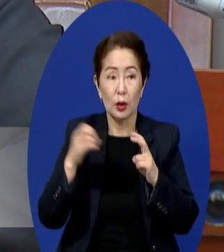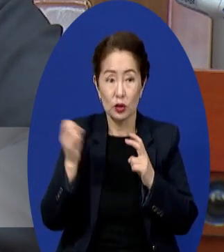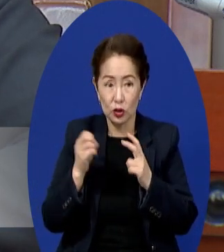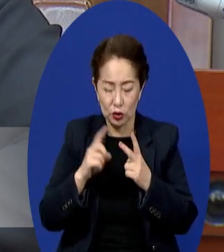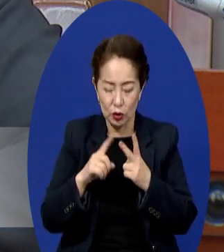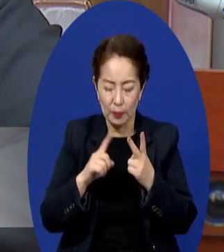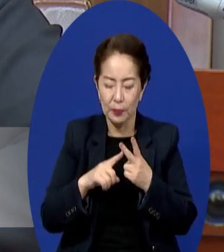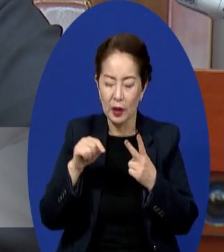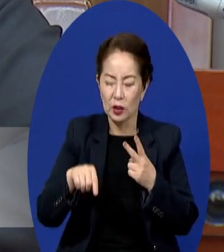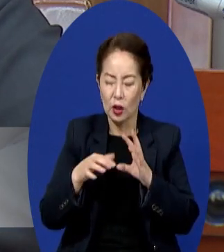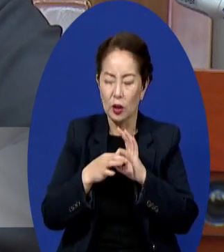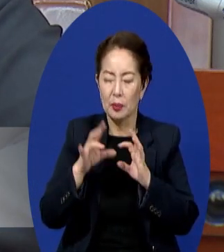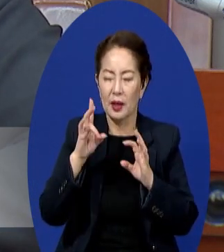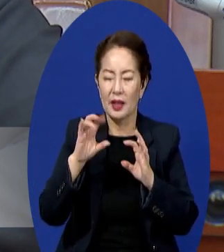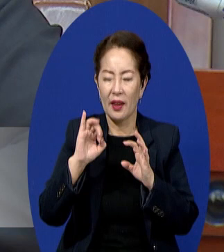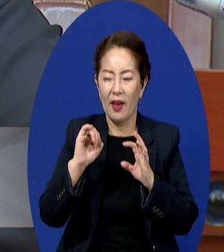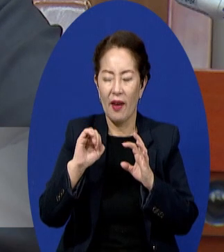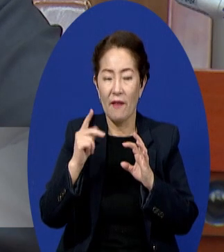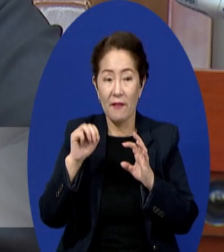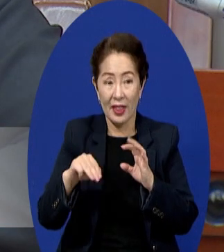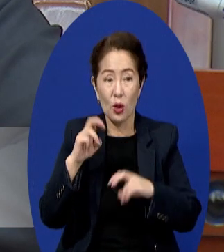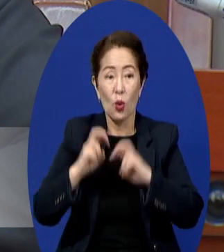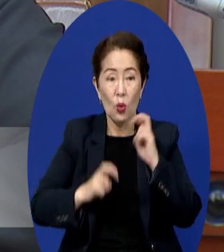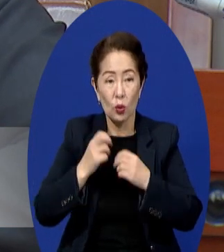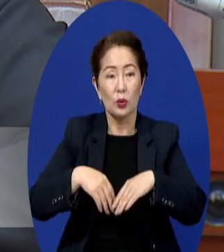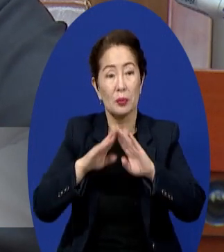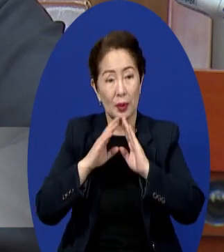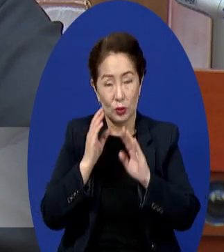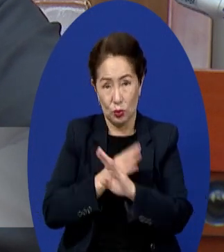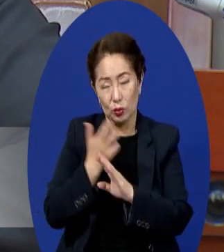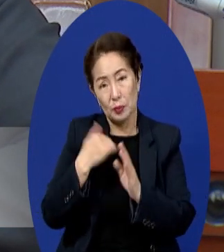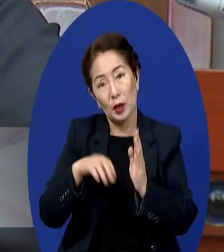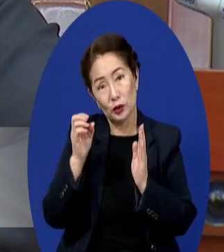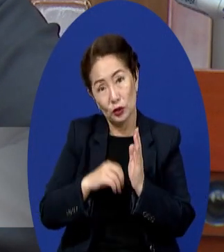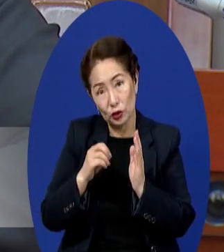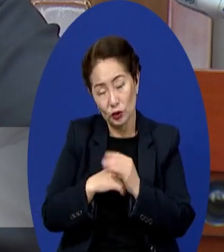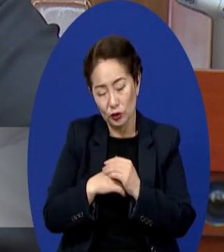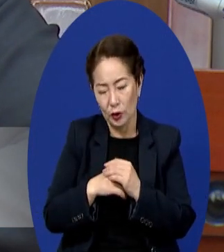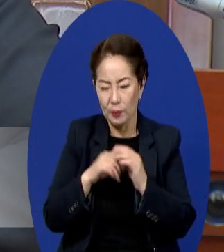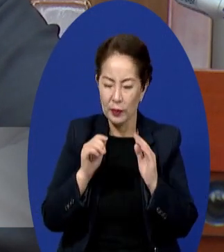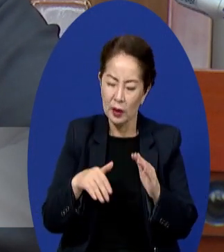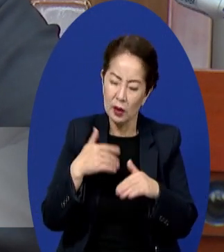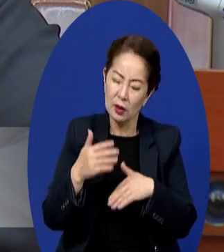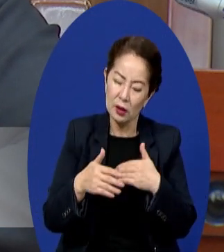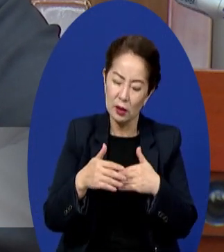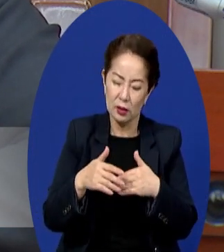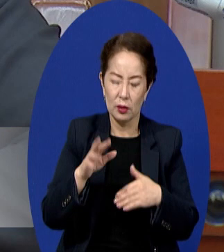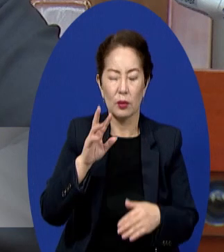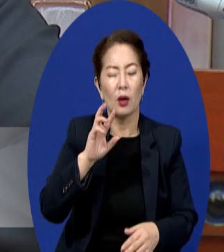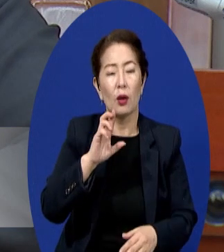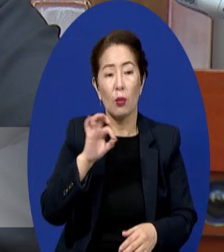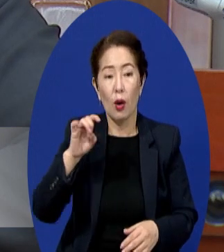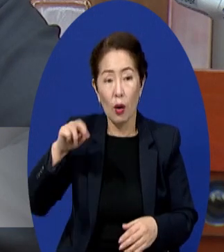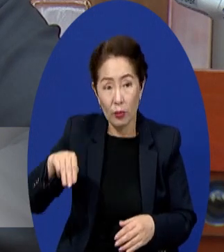нефтийн үйлдвэрээ одоо барьж дуусгах энэ стратегаа бидний хувьд хэрэгжүүлэх ёстой. Ингийн тулд бомбтууд автсан болон төмөр замаар холбогдох